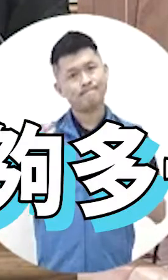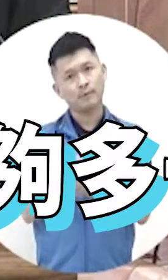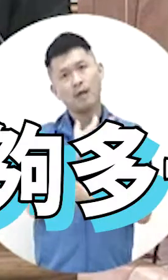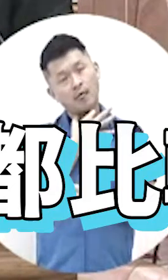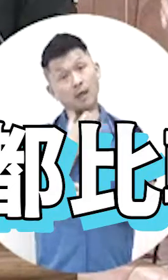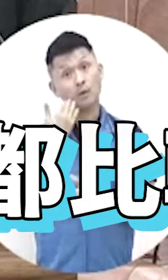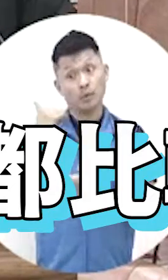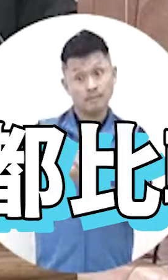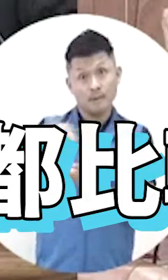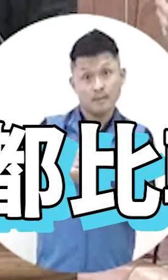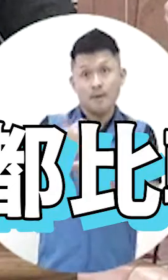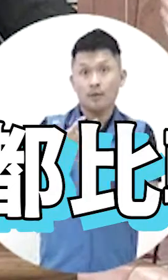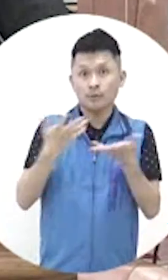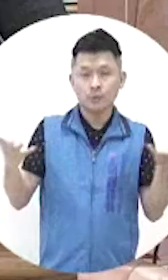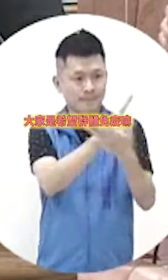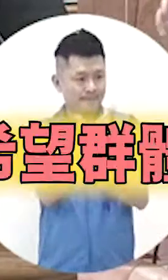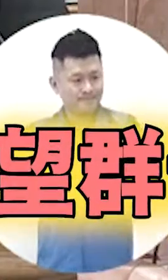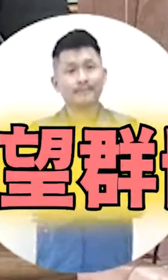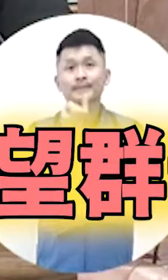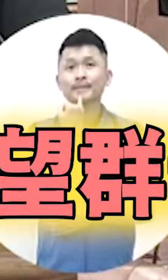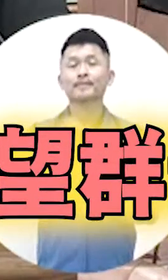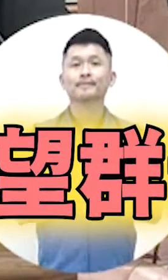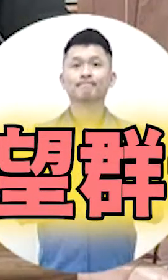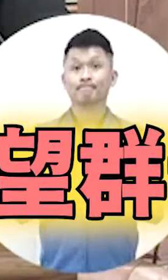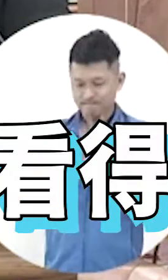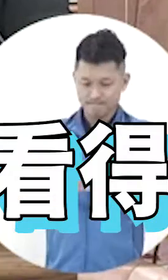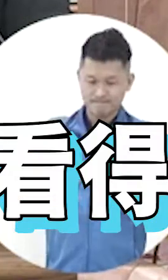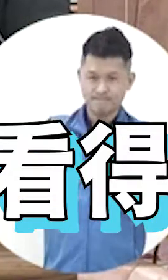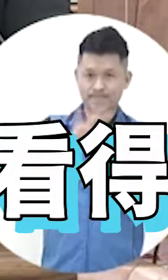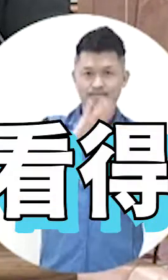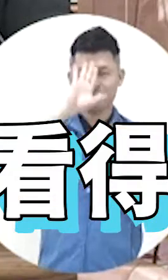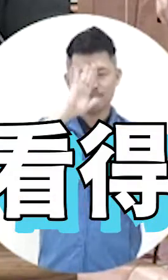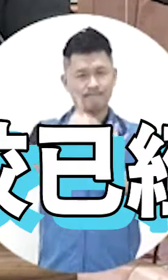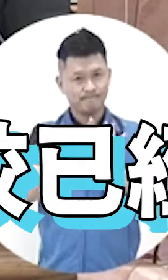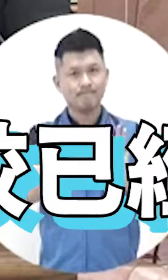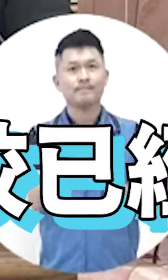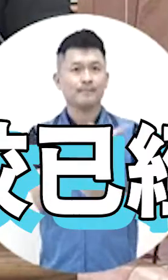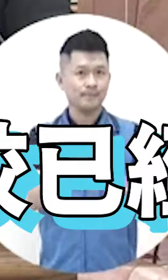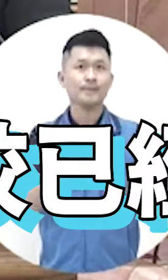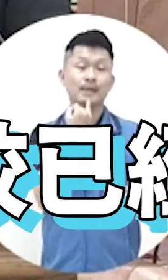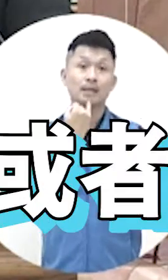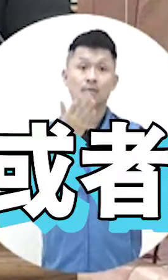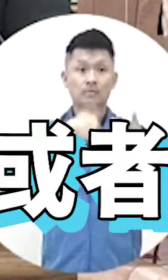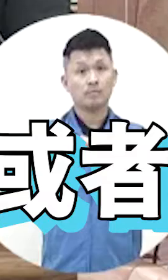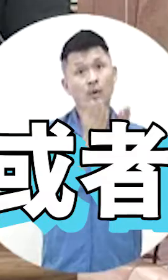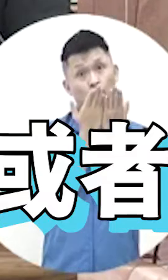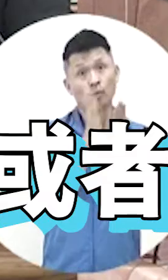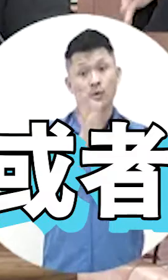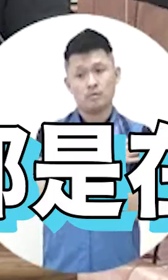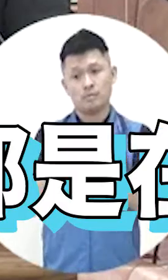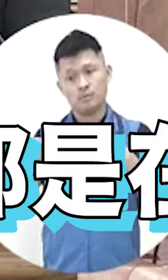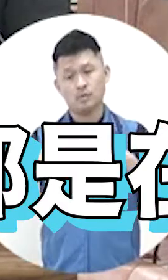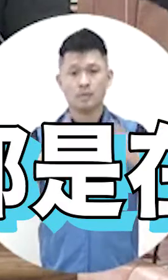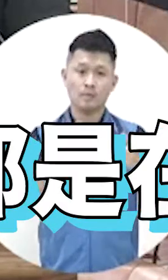多一点进来，当然大家都比较 没有。我们现在是这样，大家是希望群体免疫嘛。今天可以看出来，就是因为学校已经开学了，幼儿园或者是